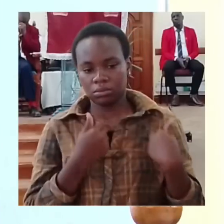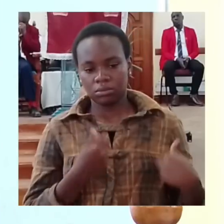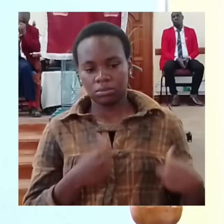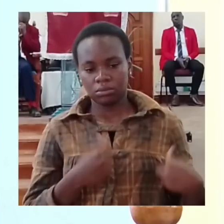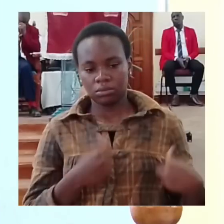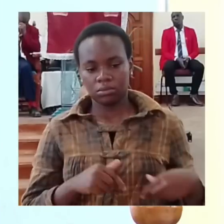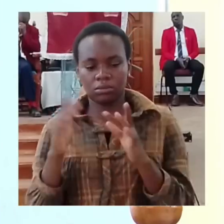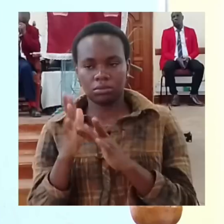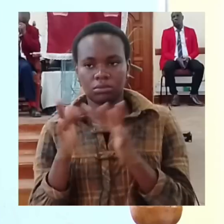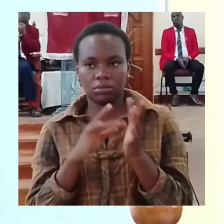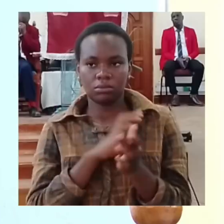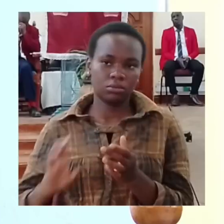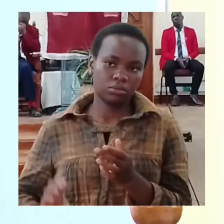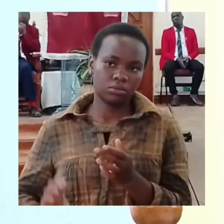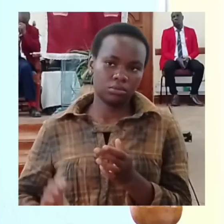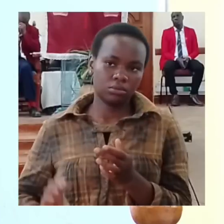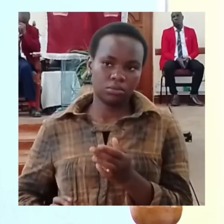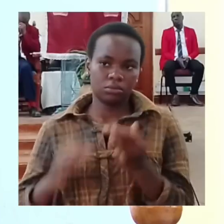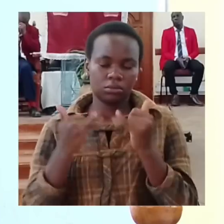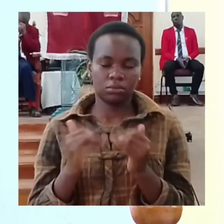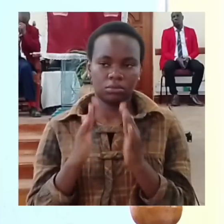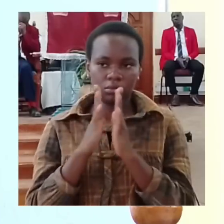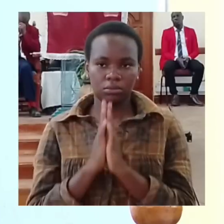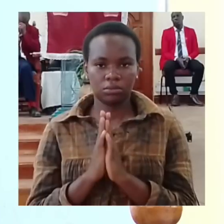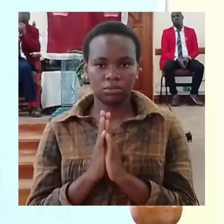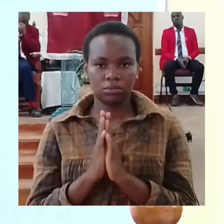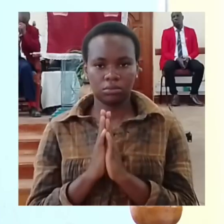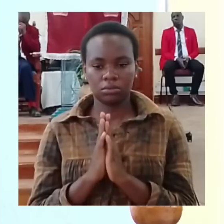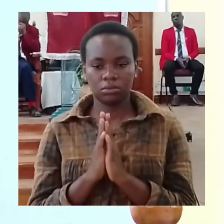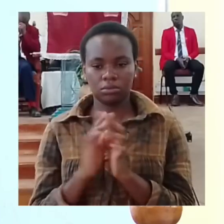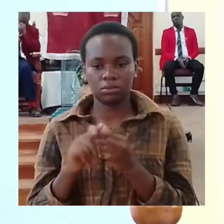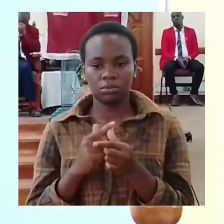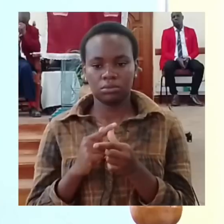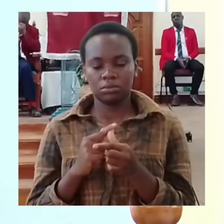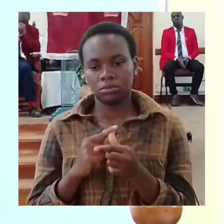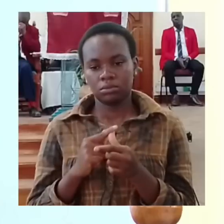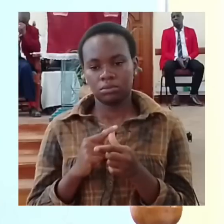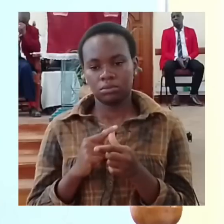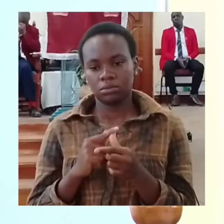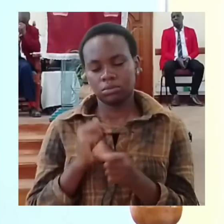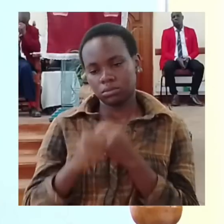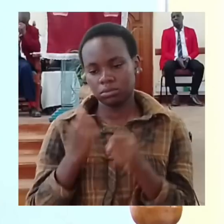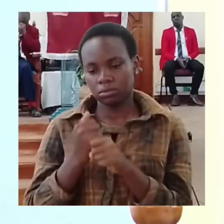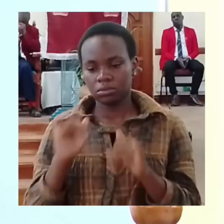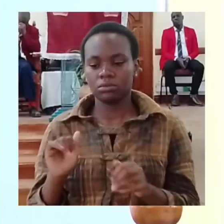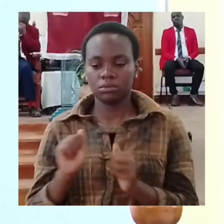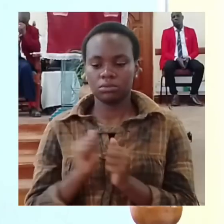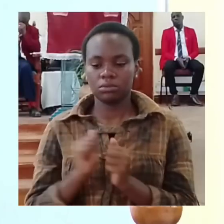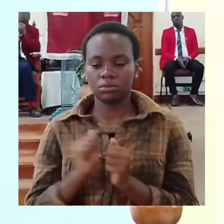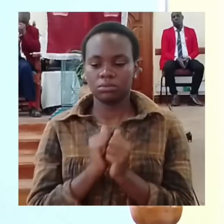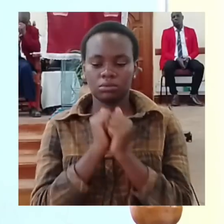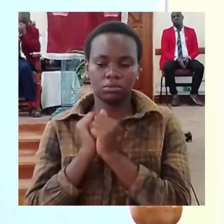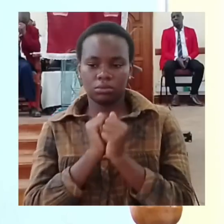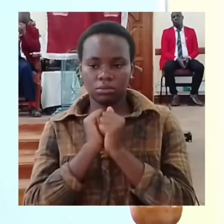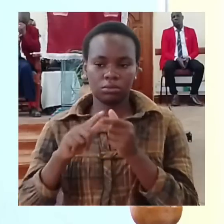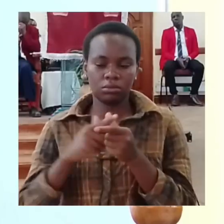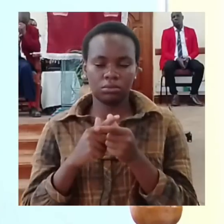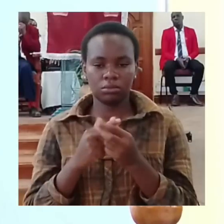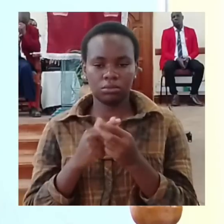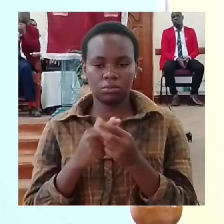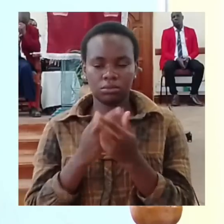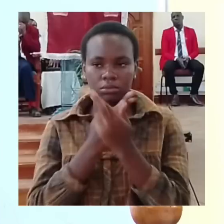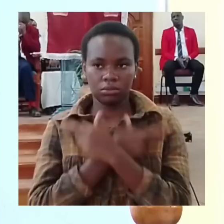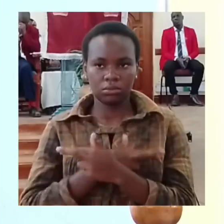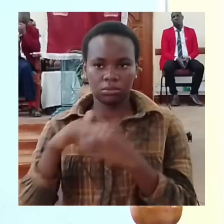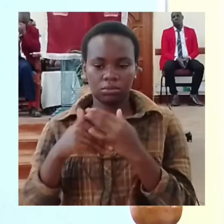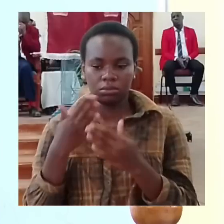thiini waku. Ona ithuĩ nĩguo tũkũhoya, reke matuko maitu mothe tũtũre thiini waku, ona hĩndĩ itũ ya kũhurũka